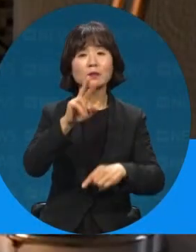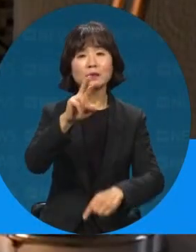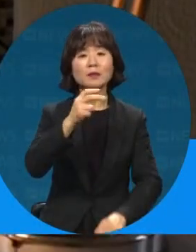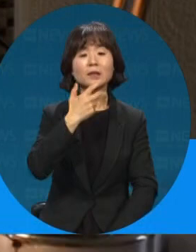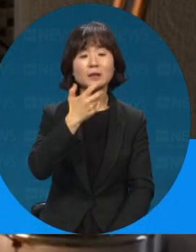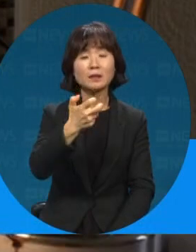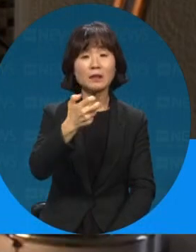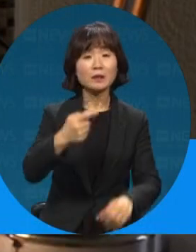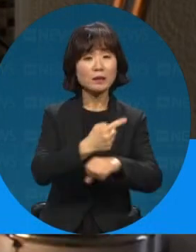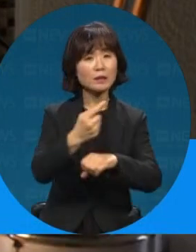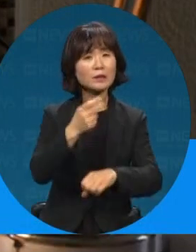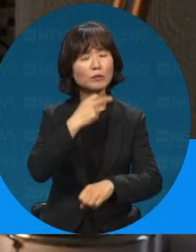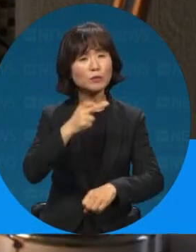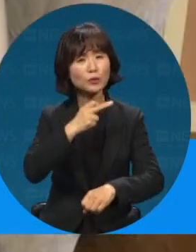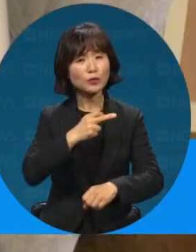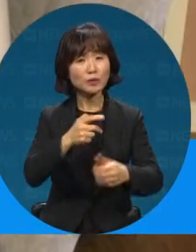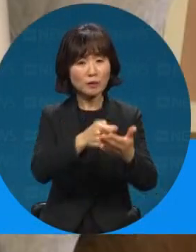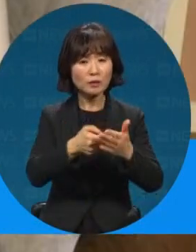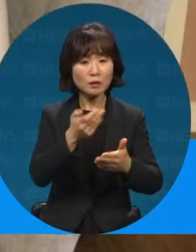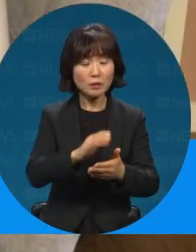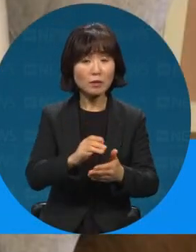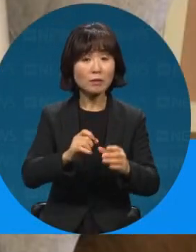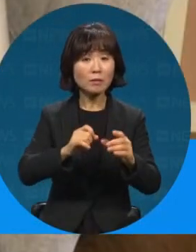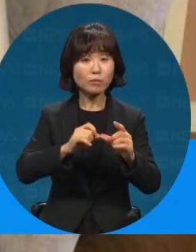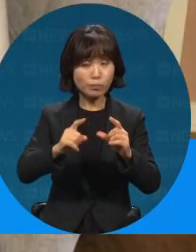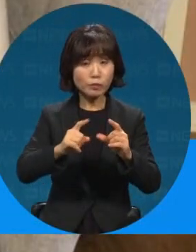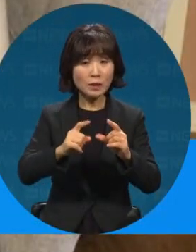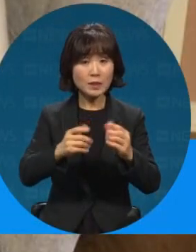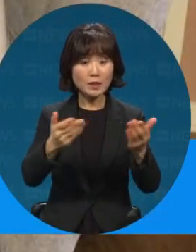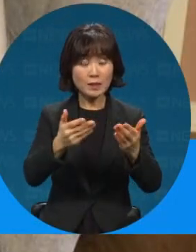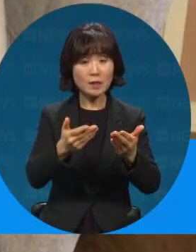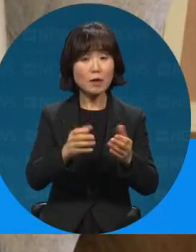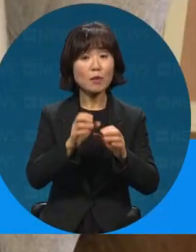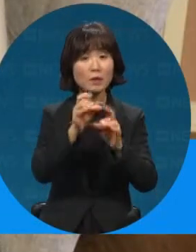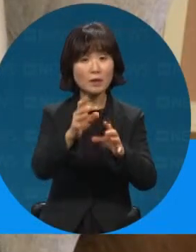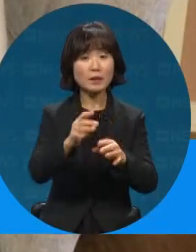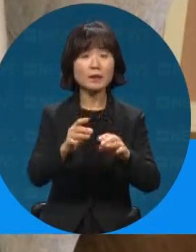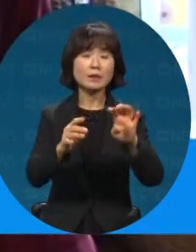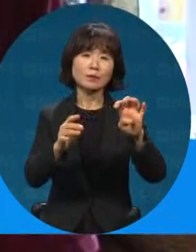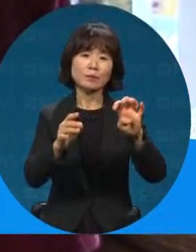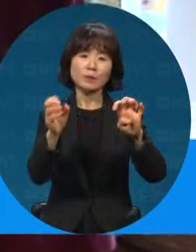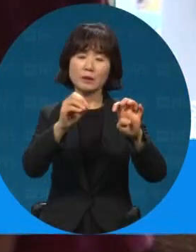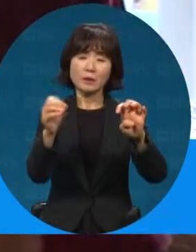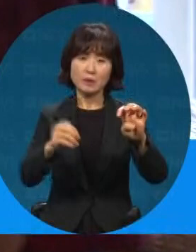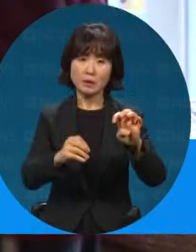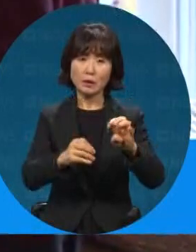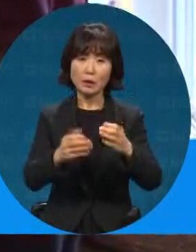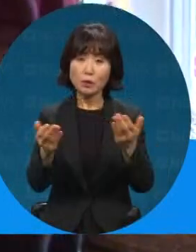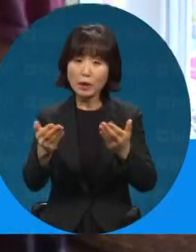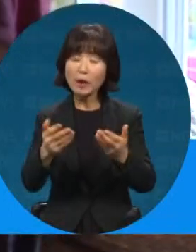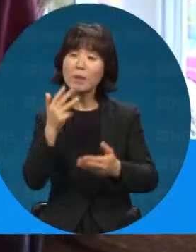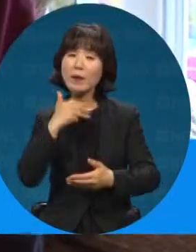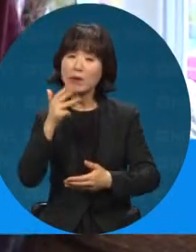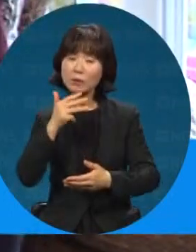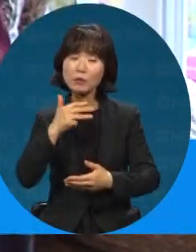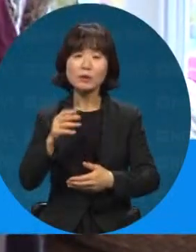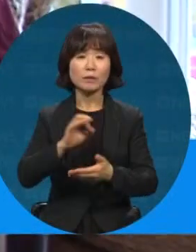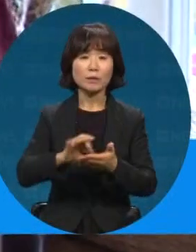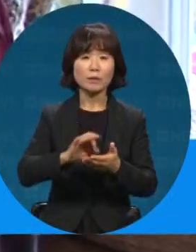절약하지만 업무에 할당하는 시간이 약 29분으로 40%를 차지했고 육아를 포함한 돌봄에는 8분 정도만